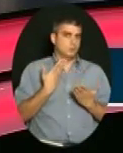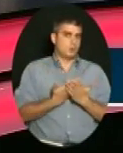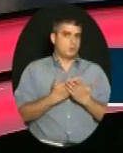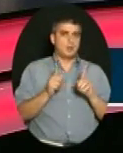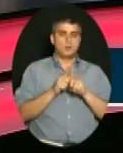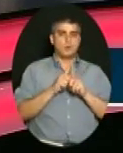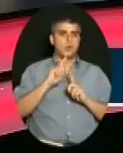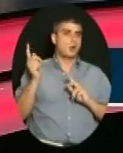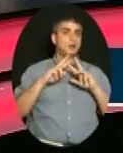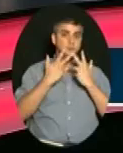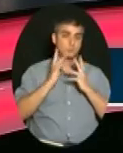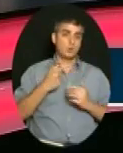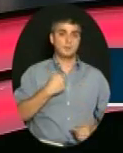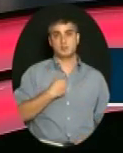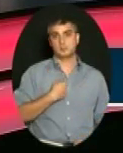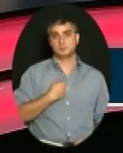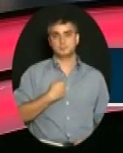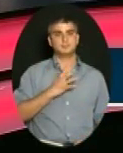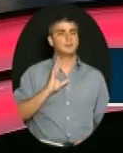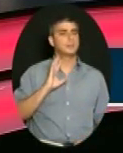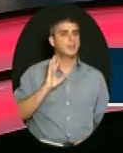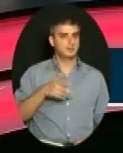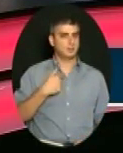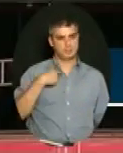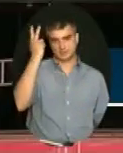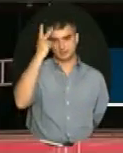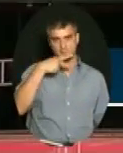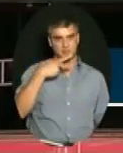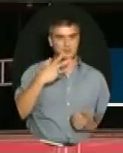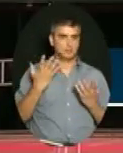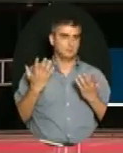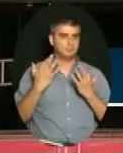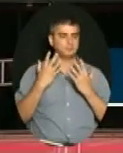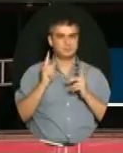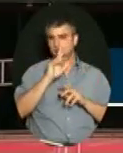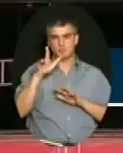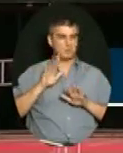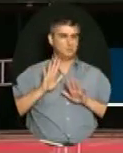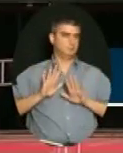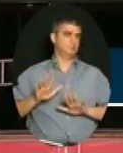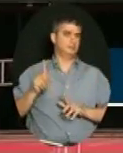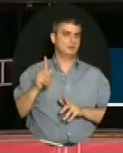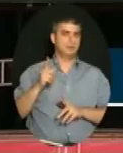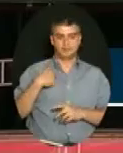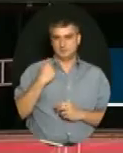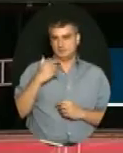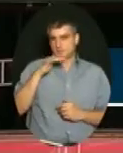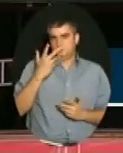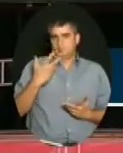כל הציבור, גם אני, גם אם אני מבינה את גודל המיאוס מהעבירות, התחלחלתי